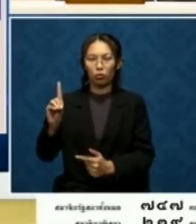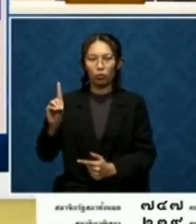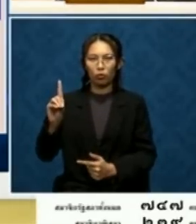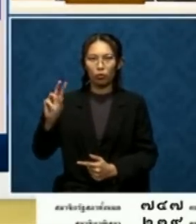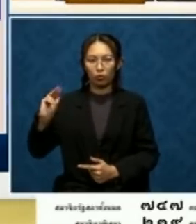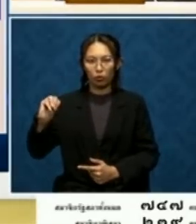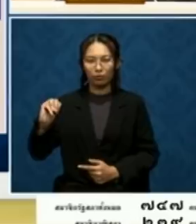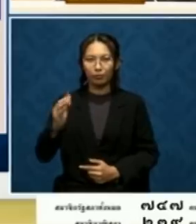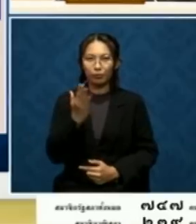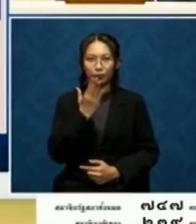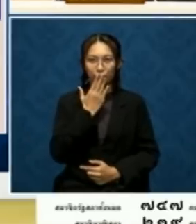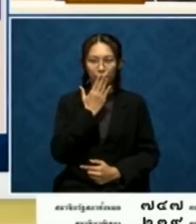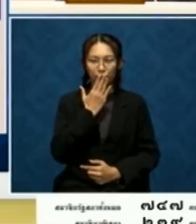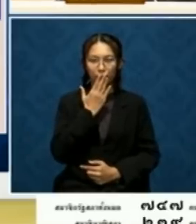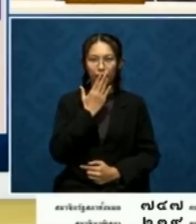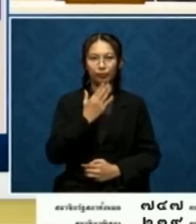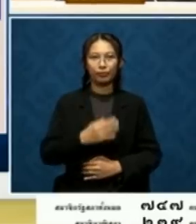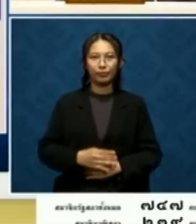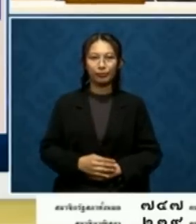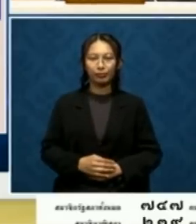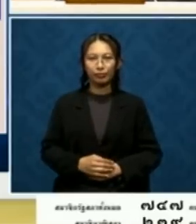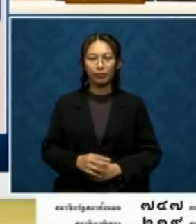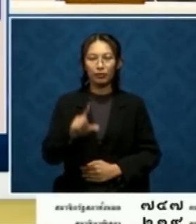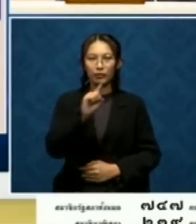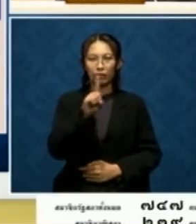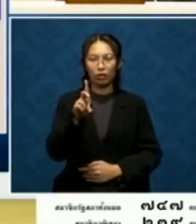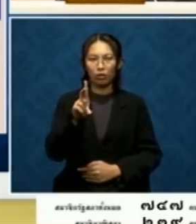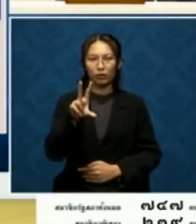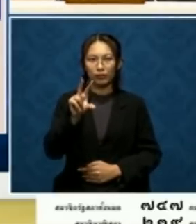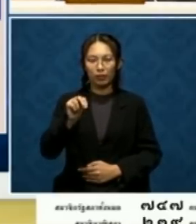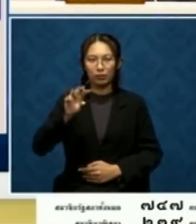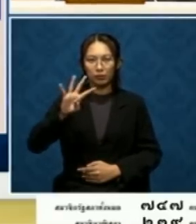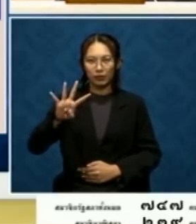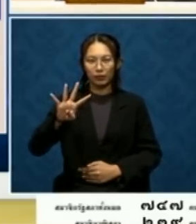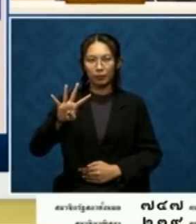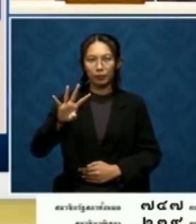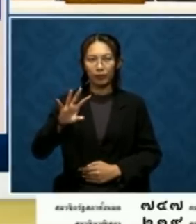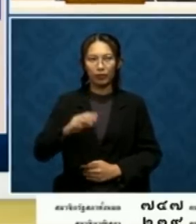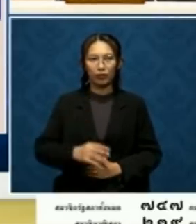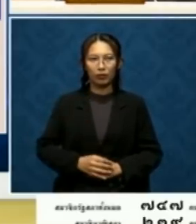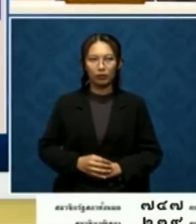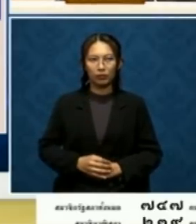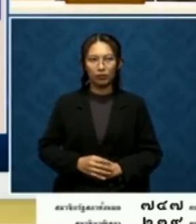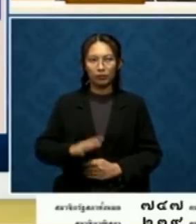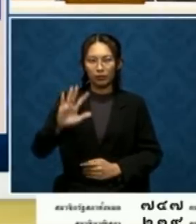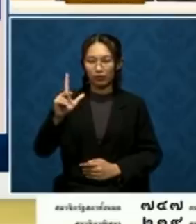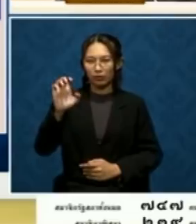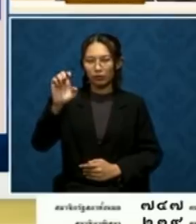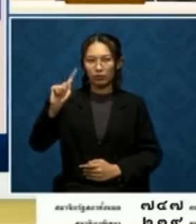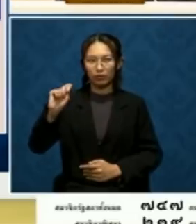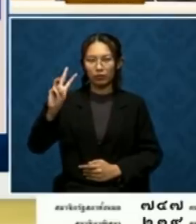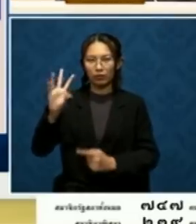างฝั่งของสวก็ค่อนข้างจะออกมาในแนวงดออกเสียงซะเป็นส่วนใหญ่ตั้งแต่เริ่มนับคะแนนแรกๆเลยด้วยซ้ำไป ครับอาจารย์กิติทัศน์เขียนยังไง ผ